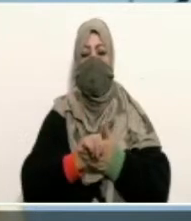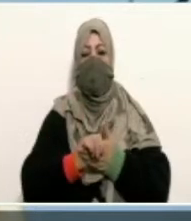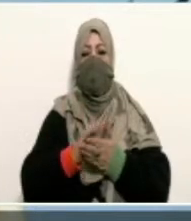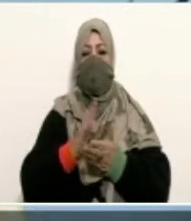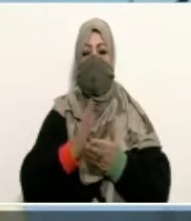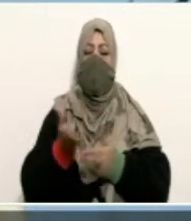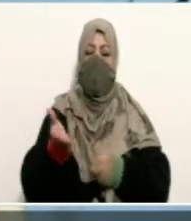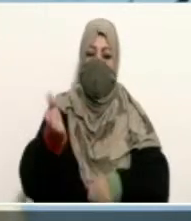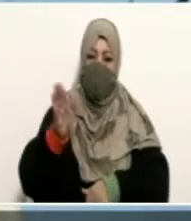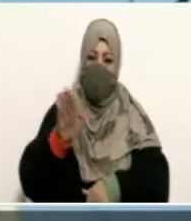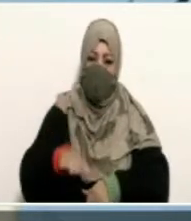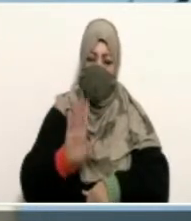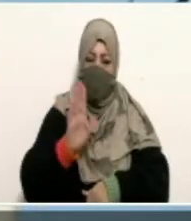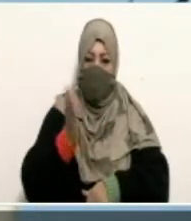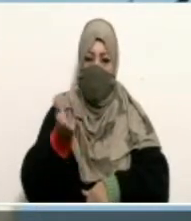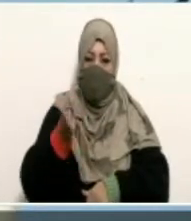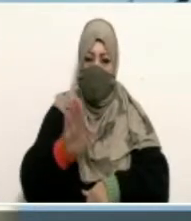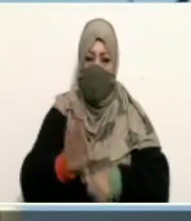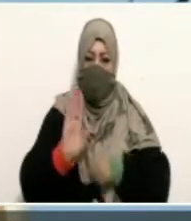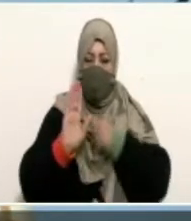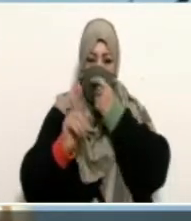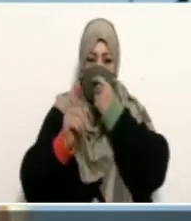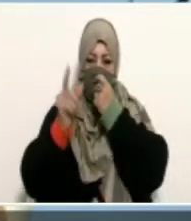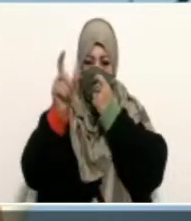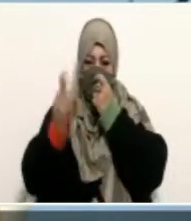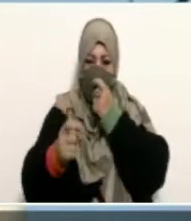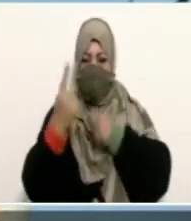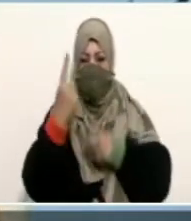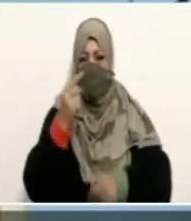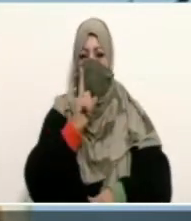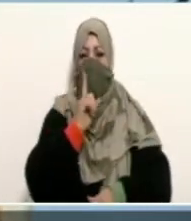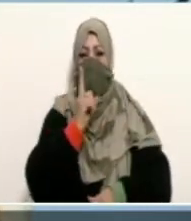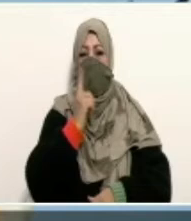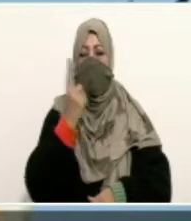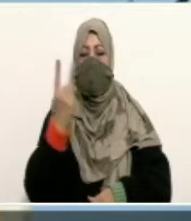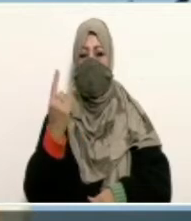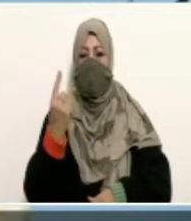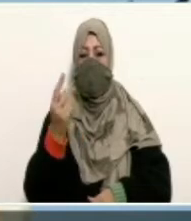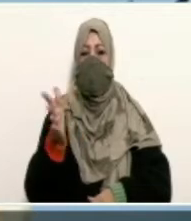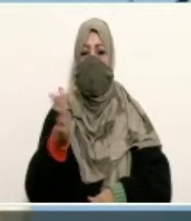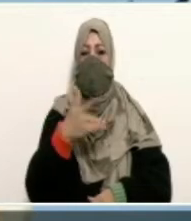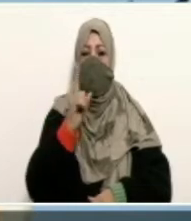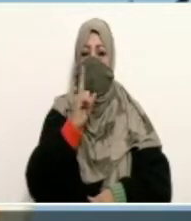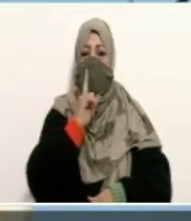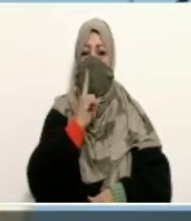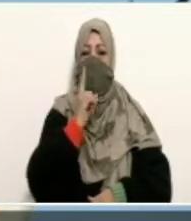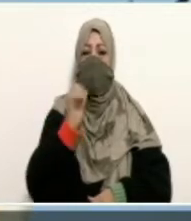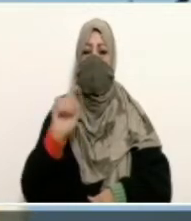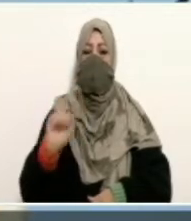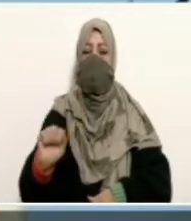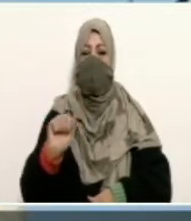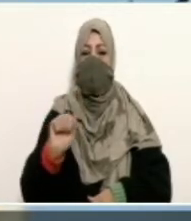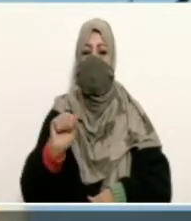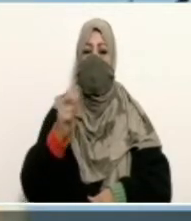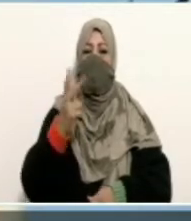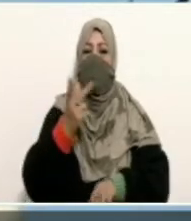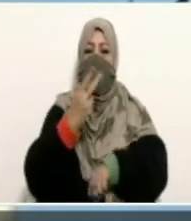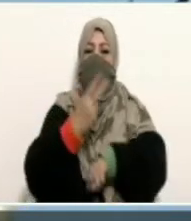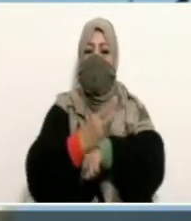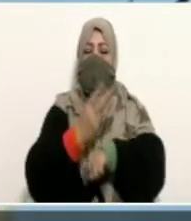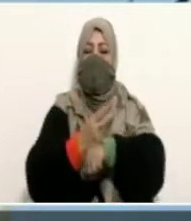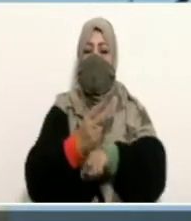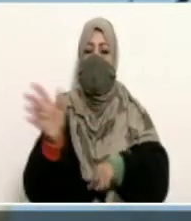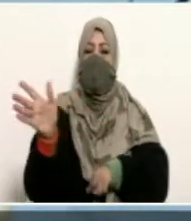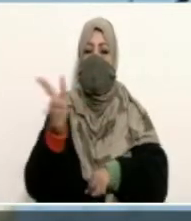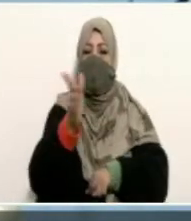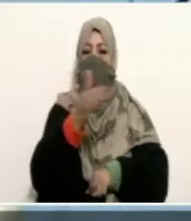شخص ما وترك أما وأخا لأم وعمين شقيقين، ما كيف تقسم التركة؟ هنا